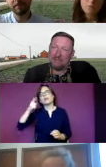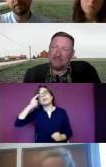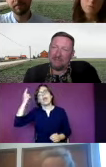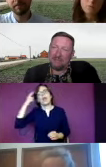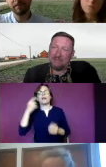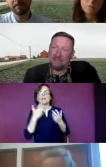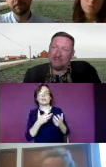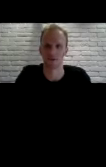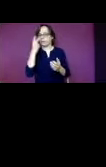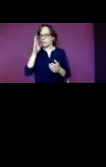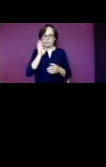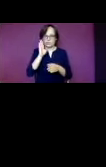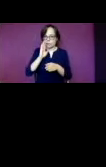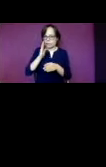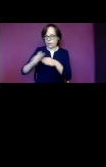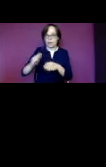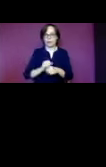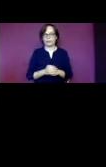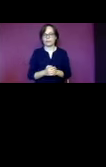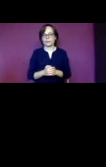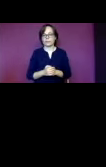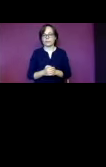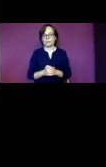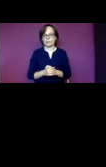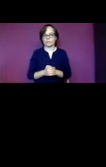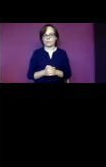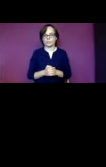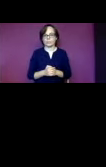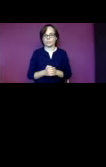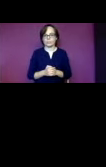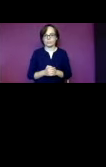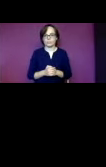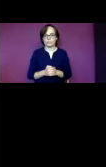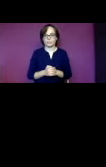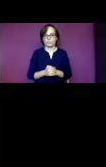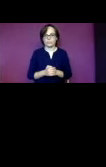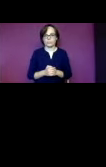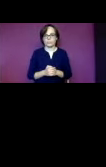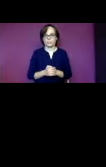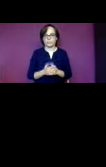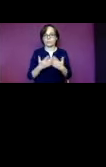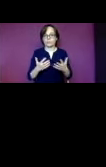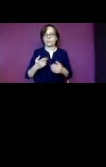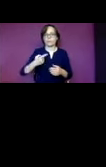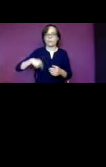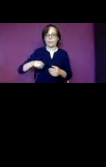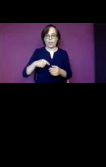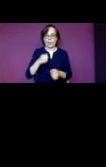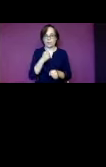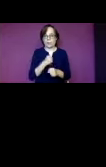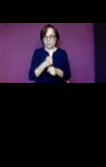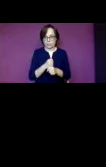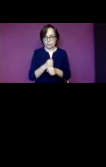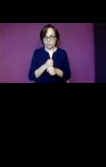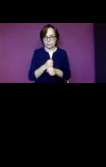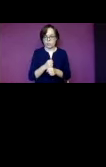silne w społeczeństwie polskim i w kulturze polskiej. No i my w naszej pracy, to też może